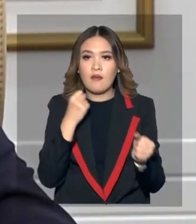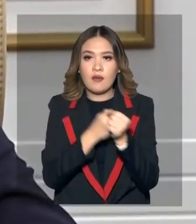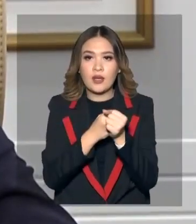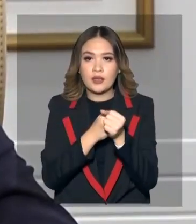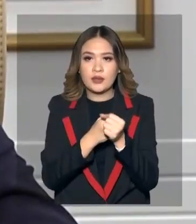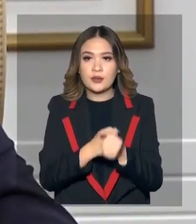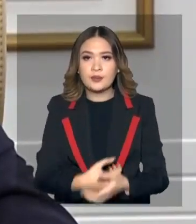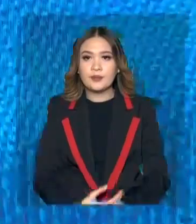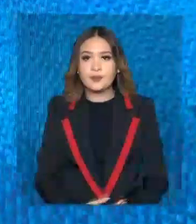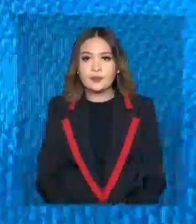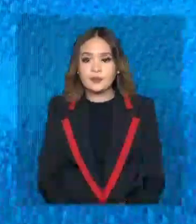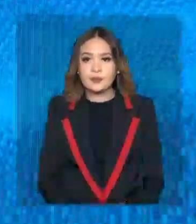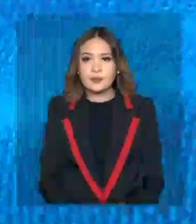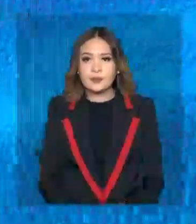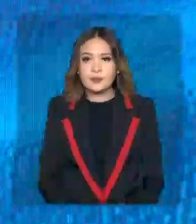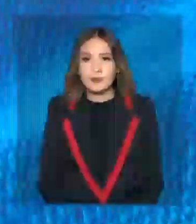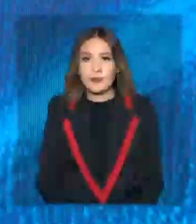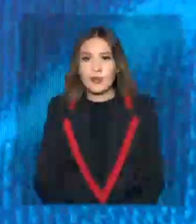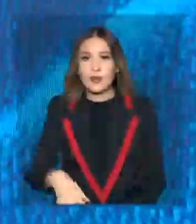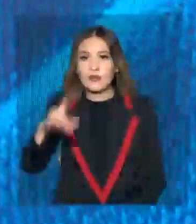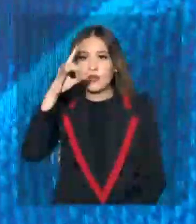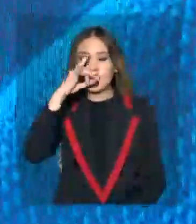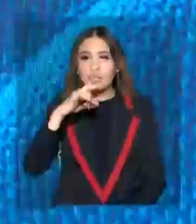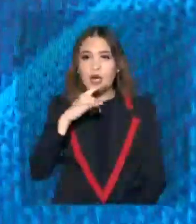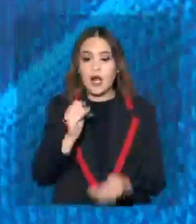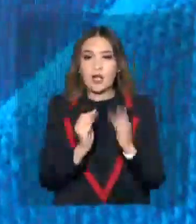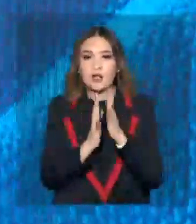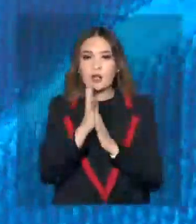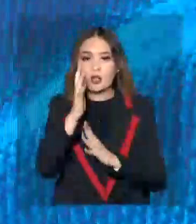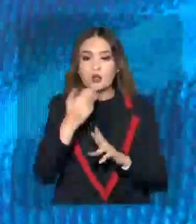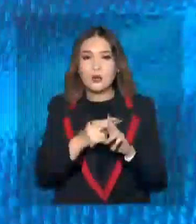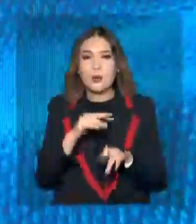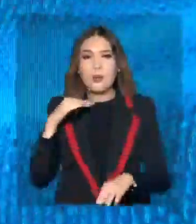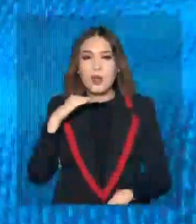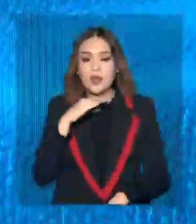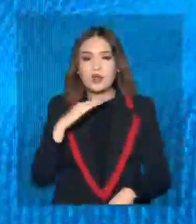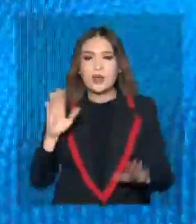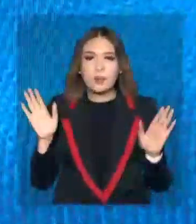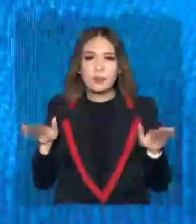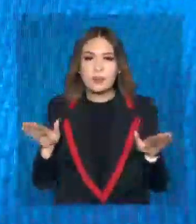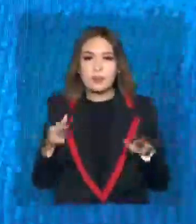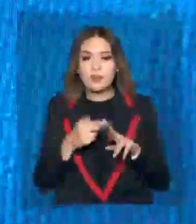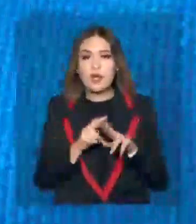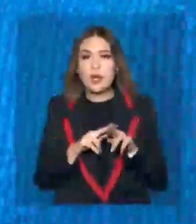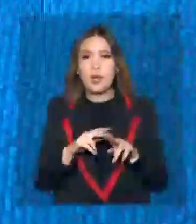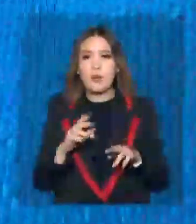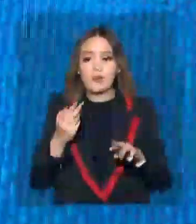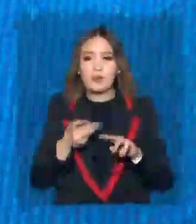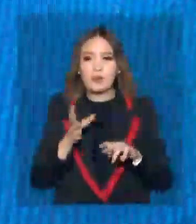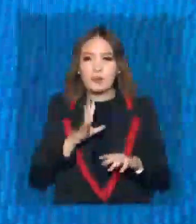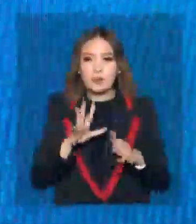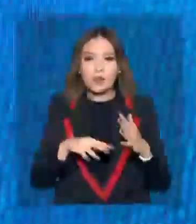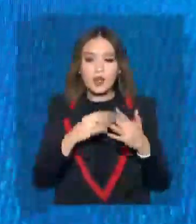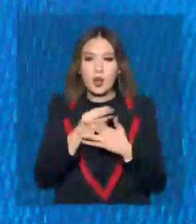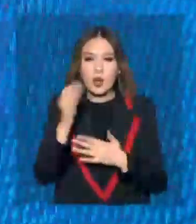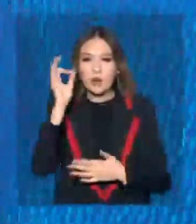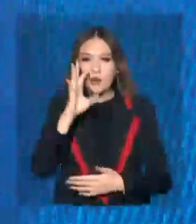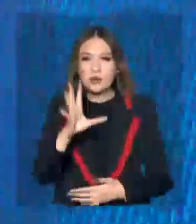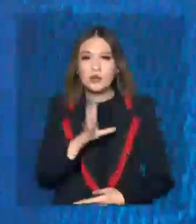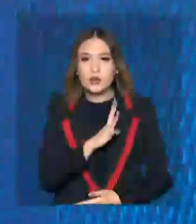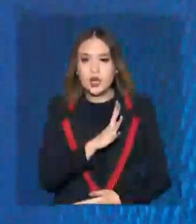бригад. В Казахстане растет спрос на мясо птицы. Теперь значимый вклад в